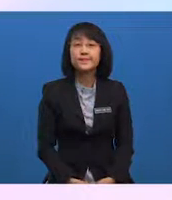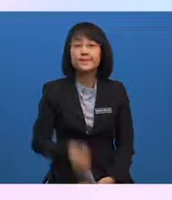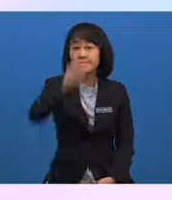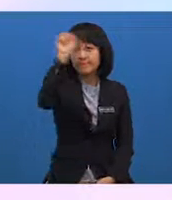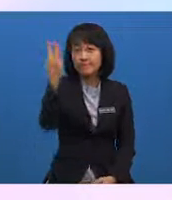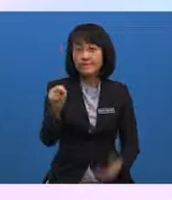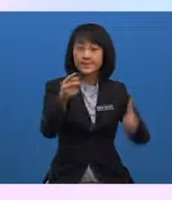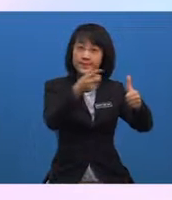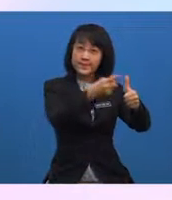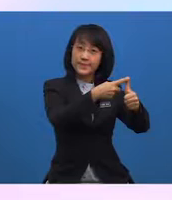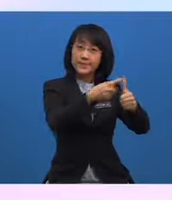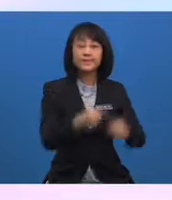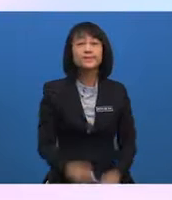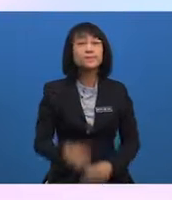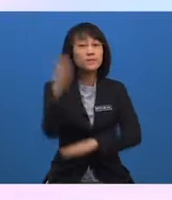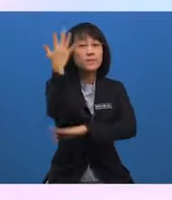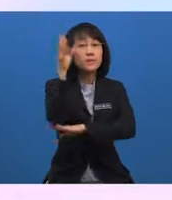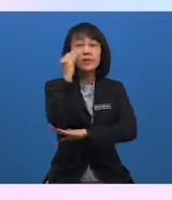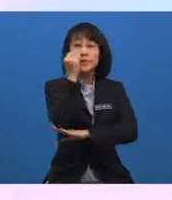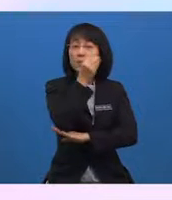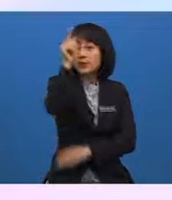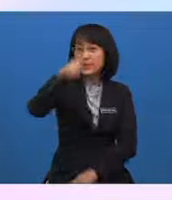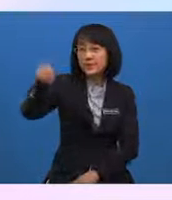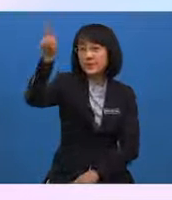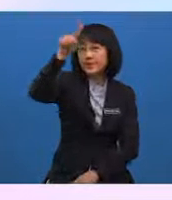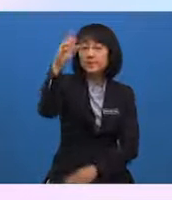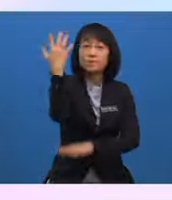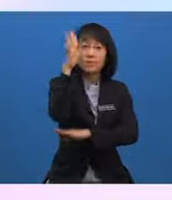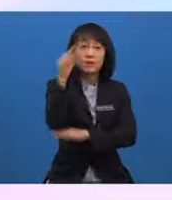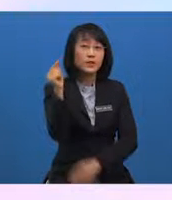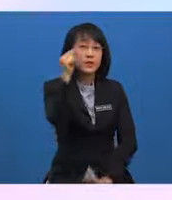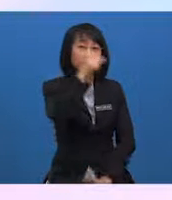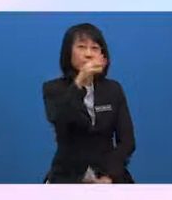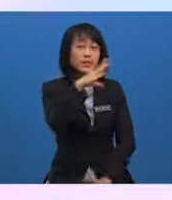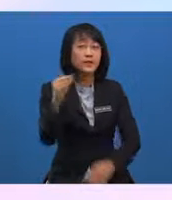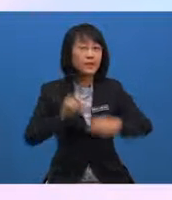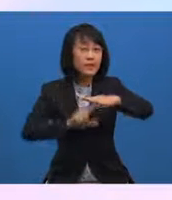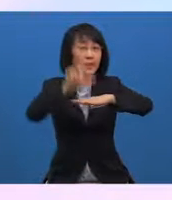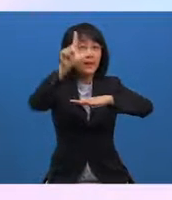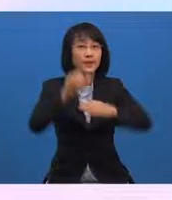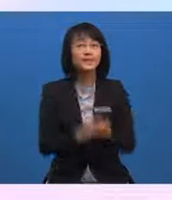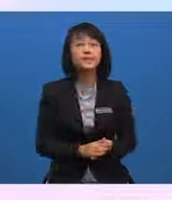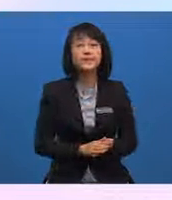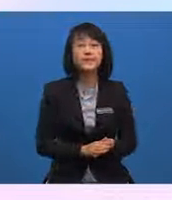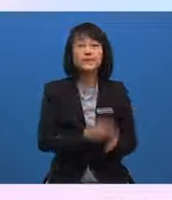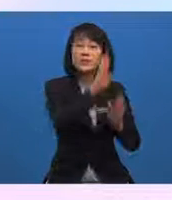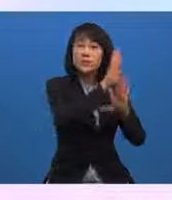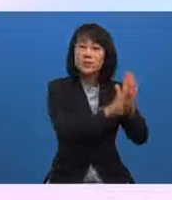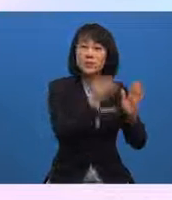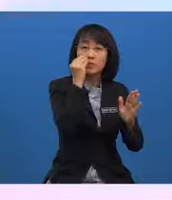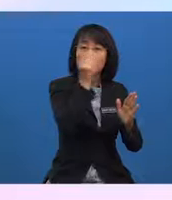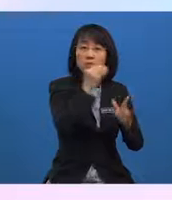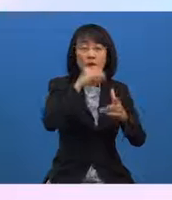Soalan 1, pokok bunga matahari, pokok cili dan lalang berbunga